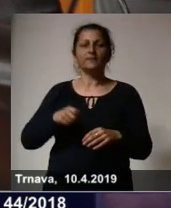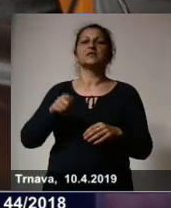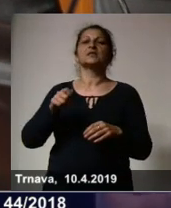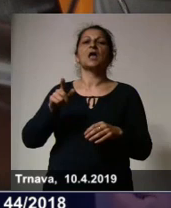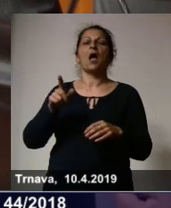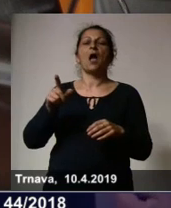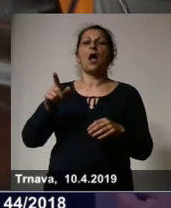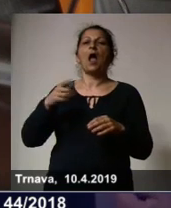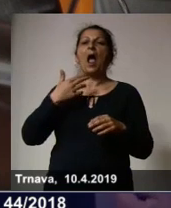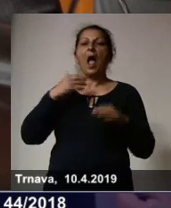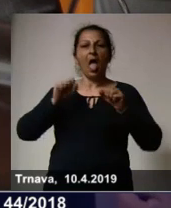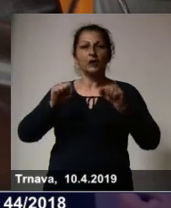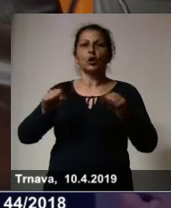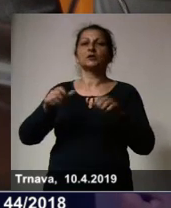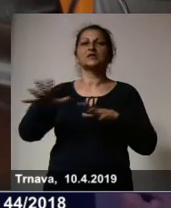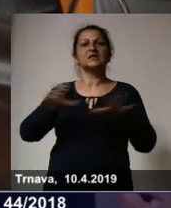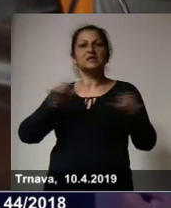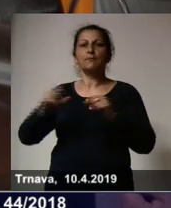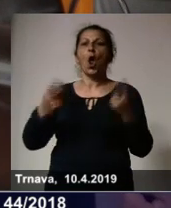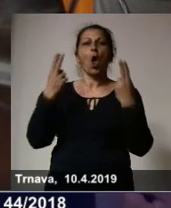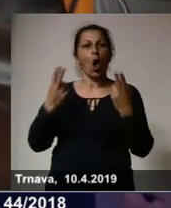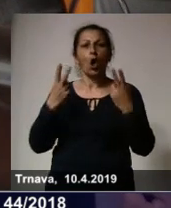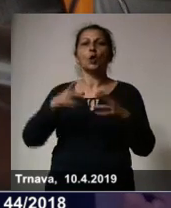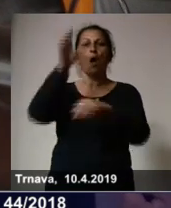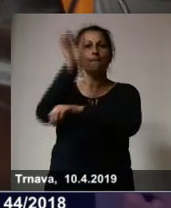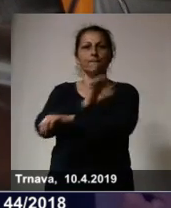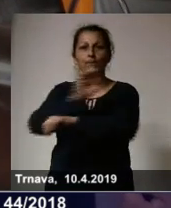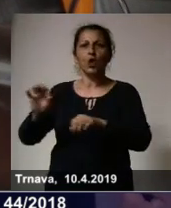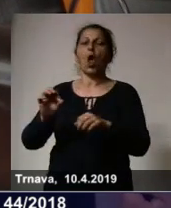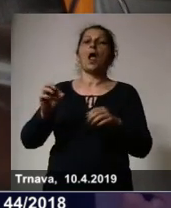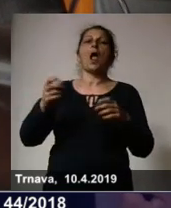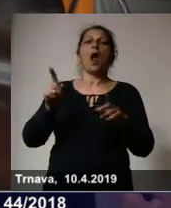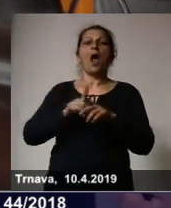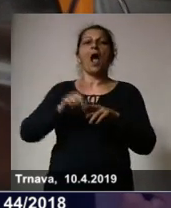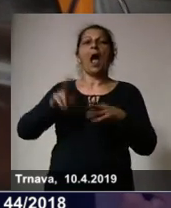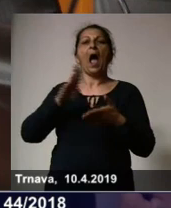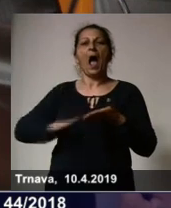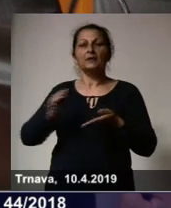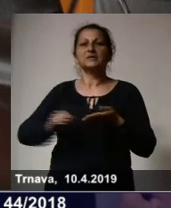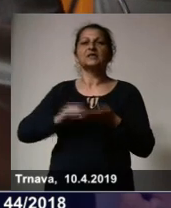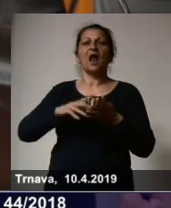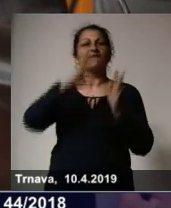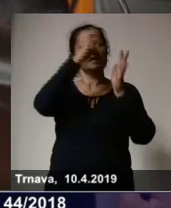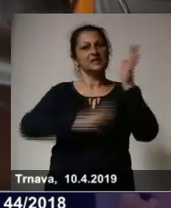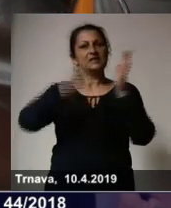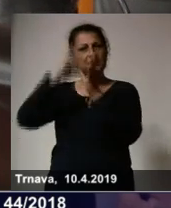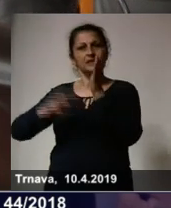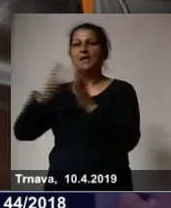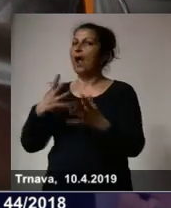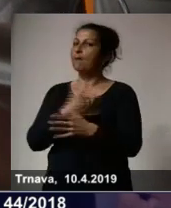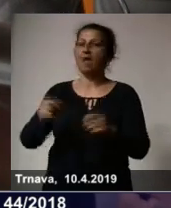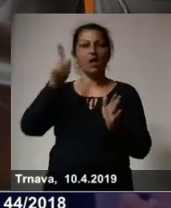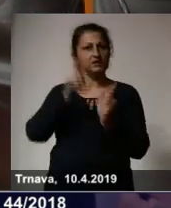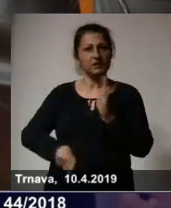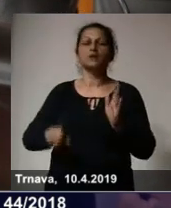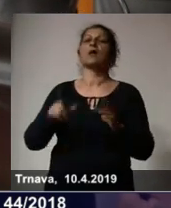základe elektronického zberu hodnotili len tie projekty, ktoré boli po administratívnej stránke bezchybné a spĺňali